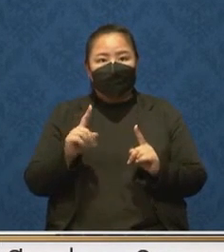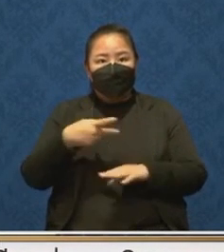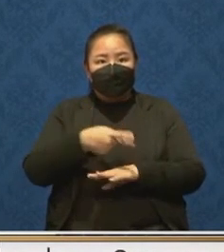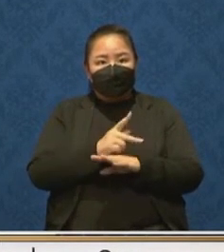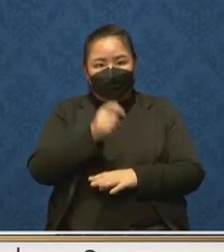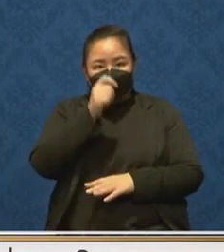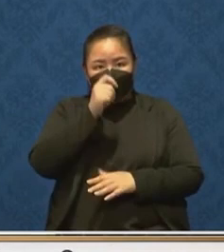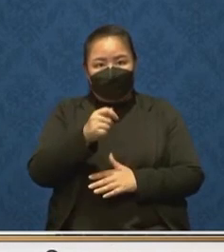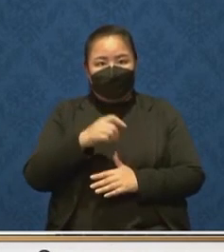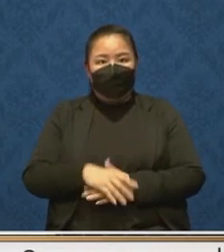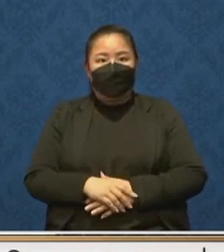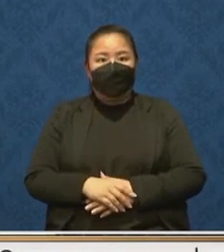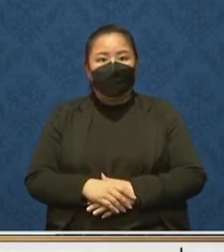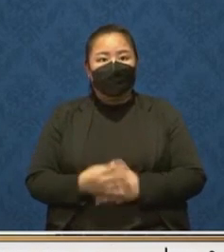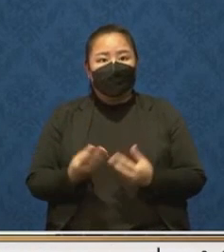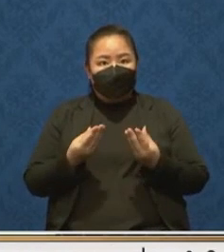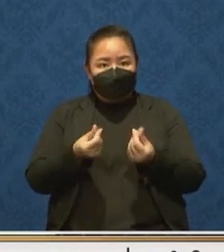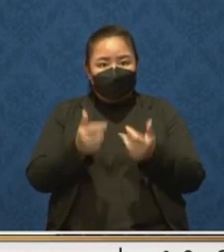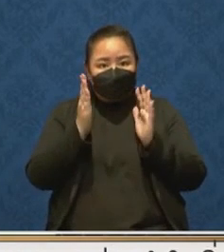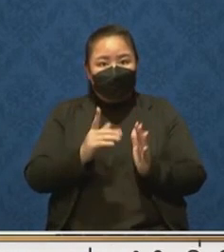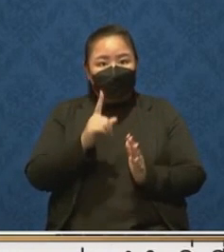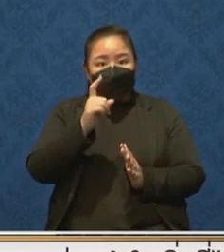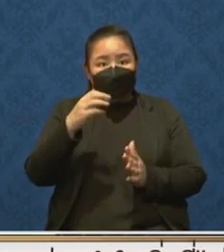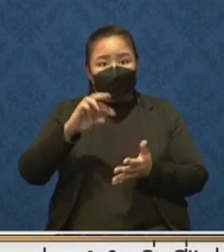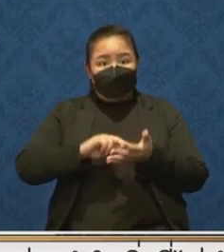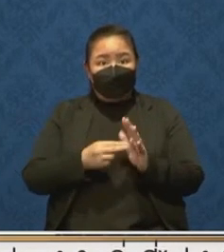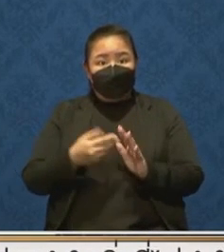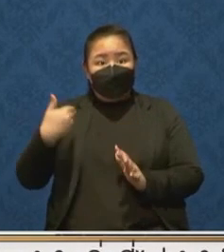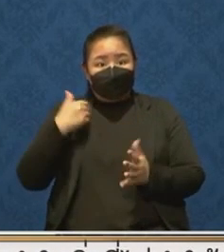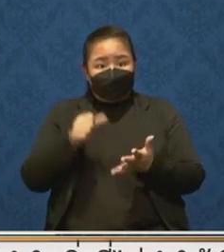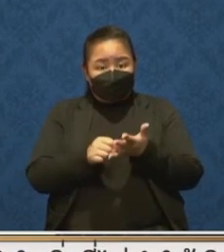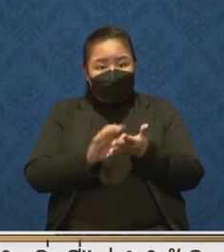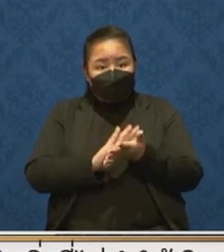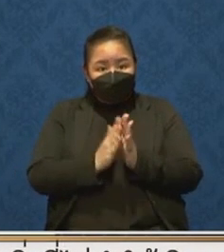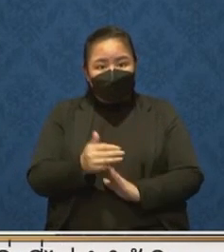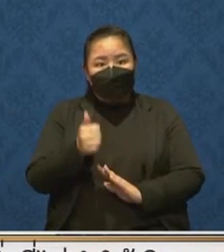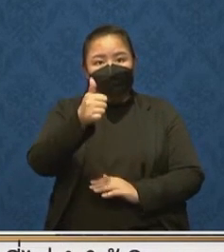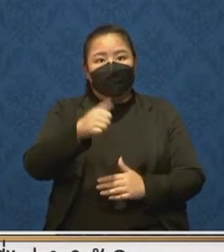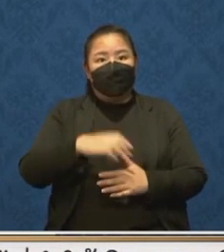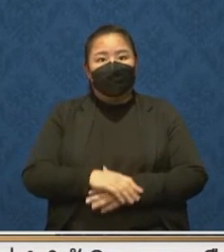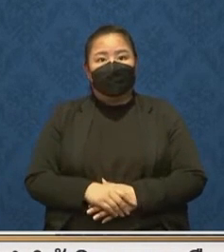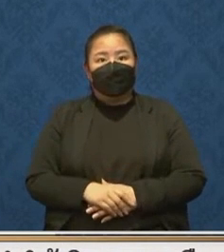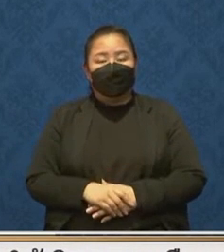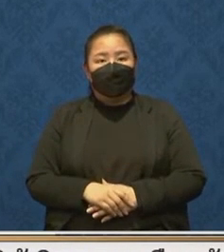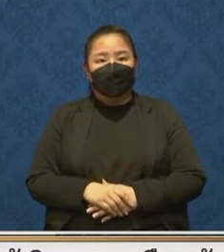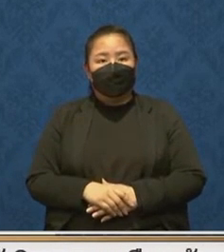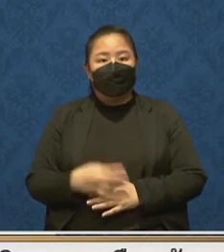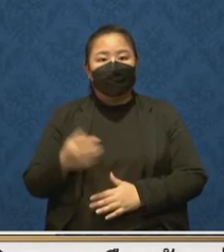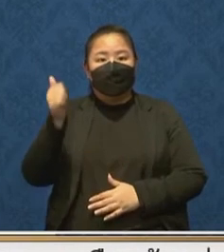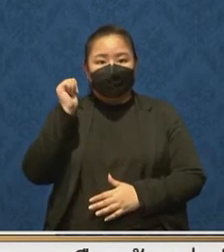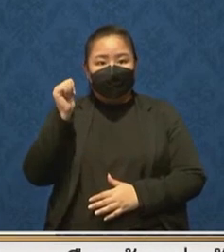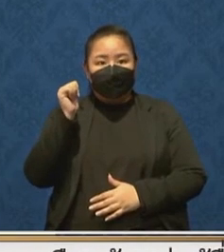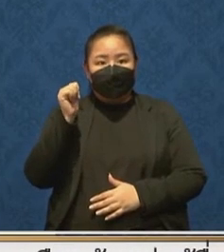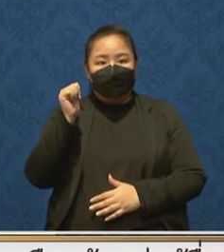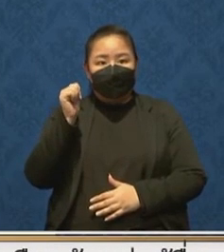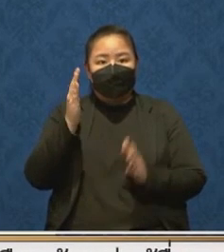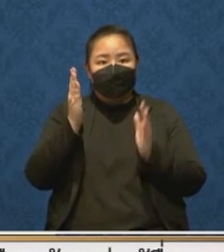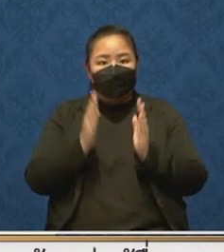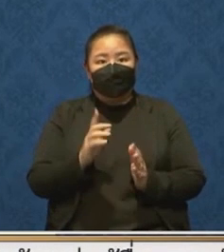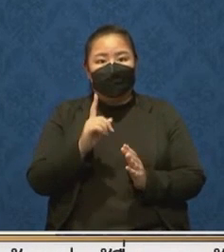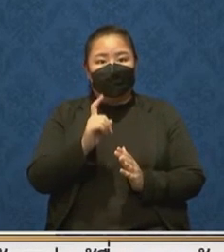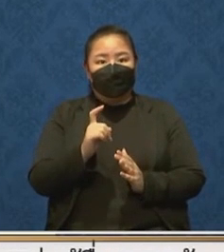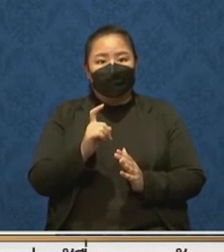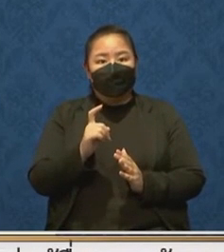ทานที่ขอรบตัวเลขคนตายก็สามารถที่จะปรบปรุงได้เดิมที่เดีวคนตาย